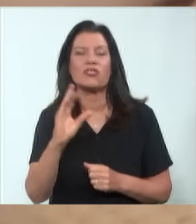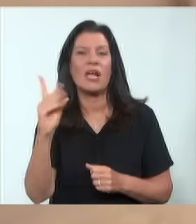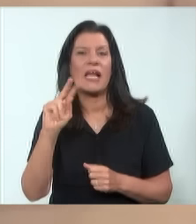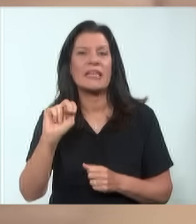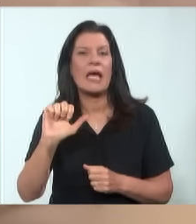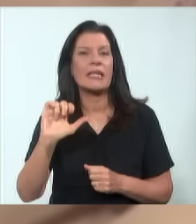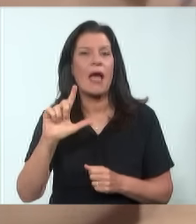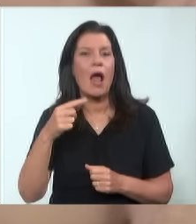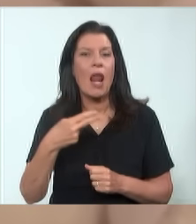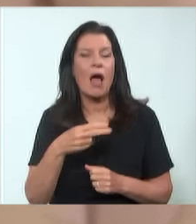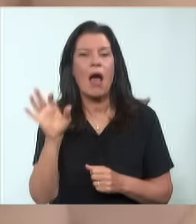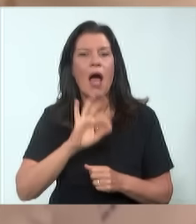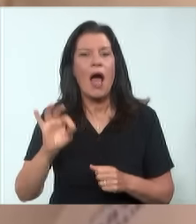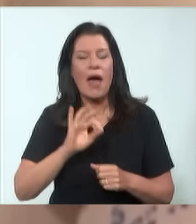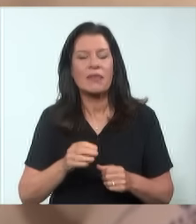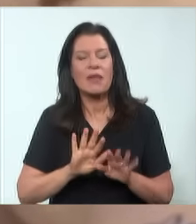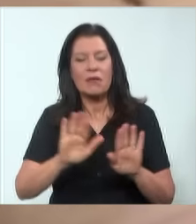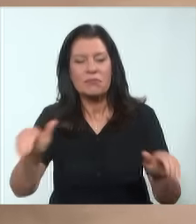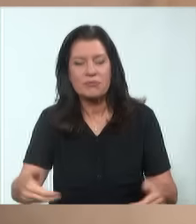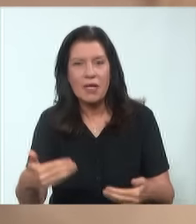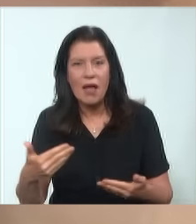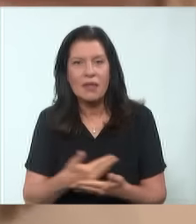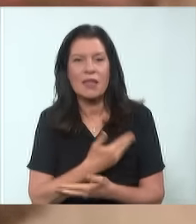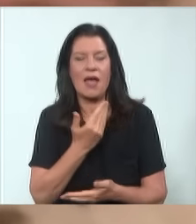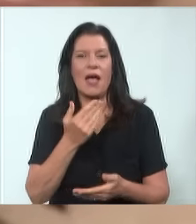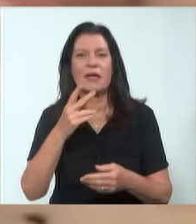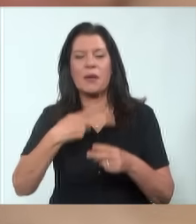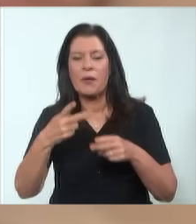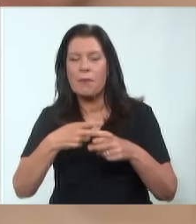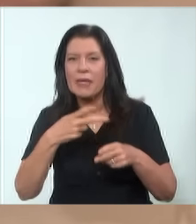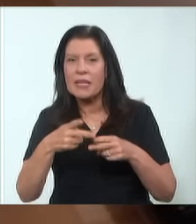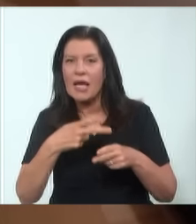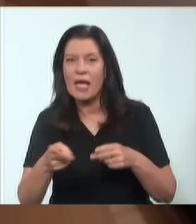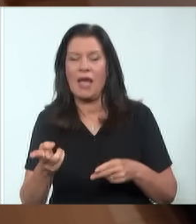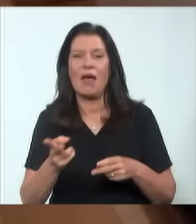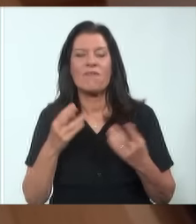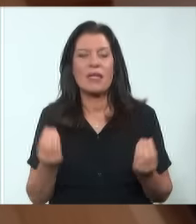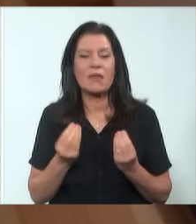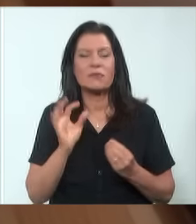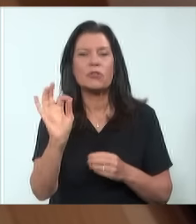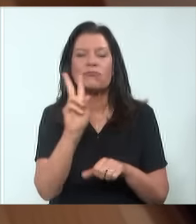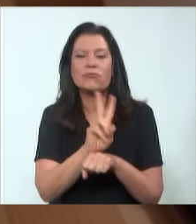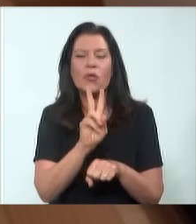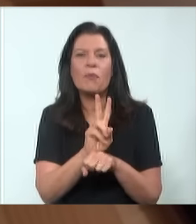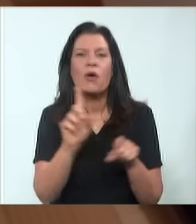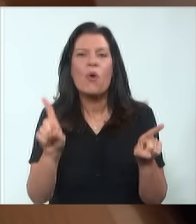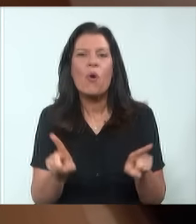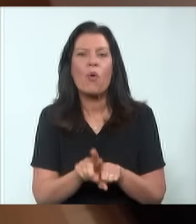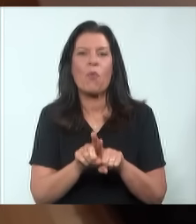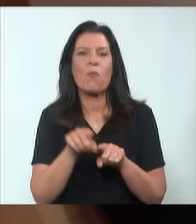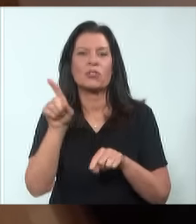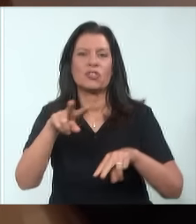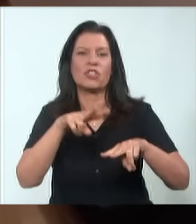מחליפה מצעים ומנקה את האבק, ואת החפצים שלה היא שומרת במקומם, כמו שדניאלה הניחה אותם